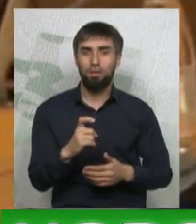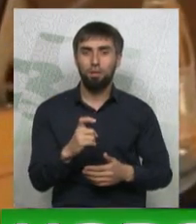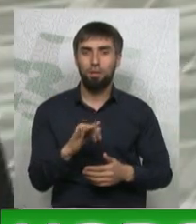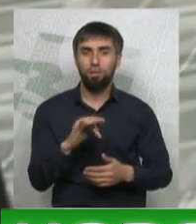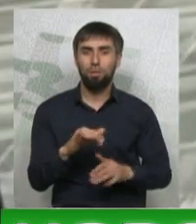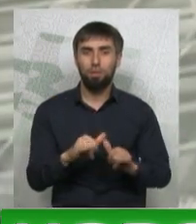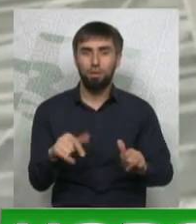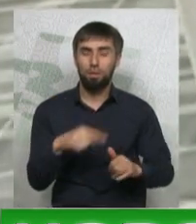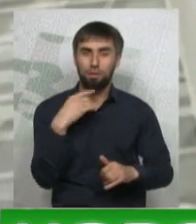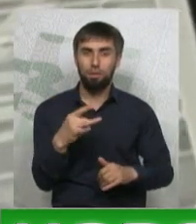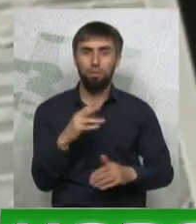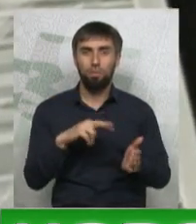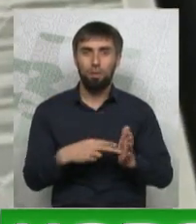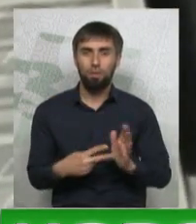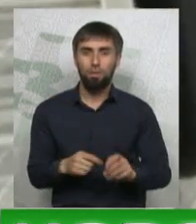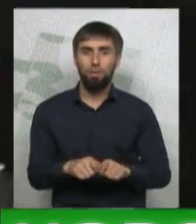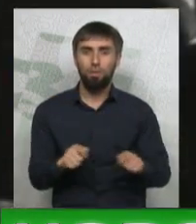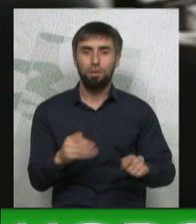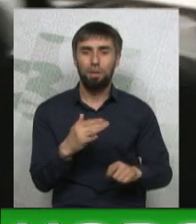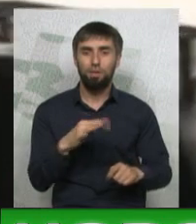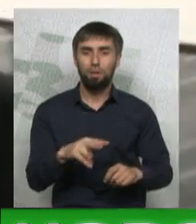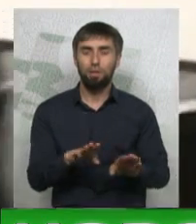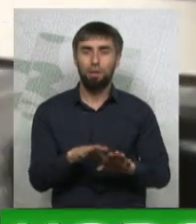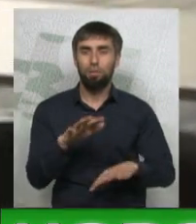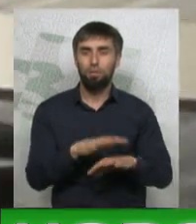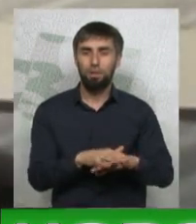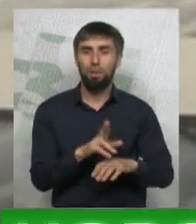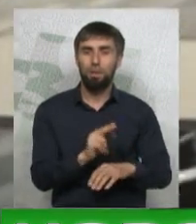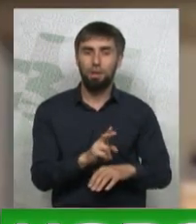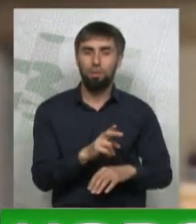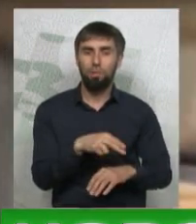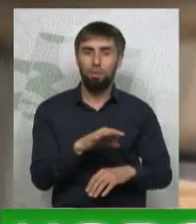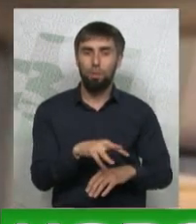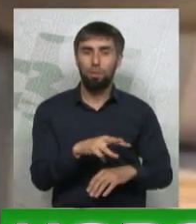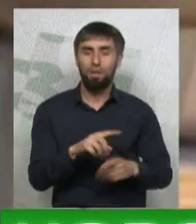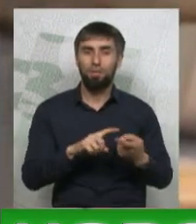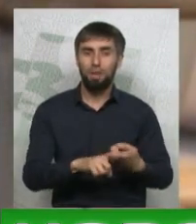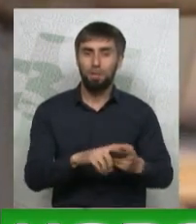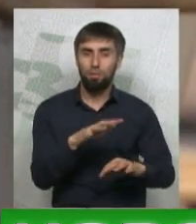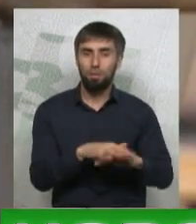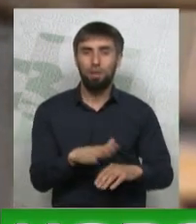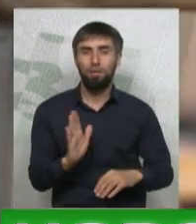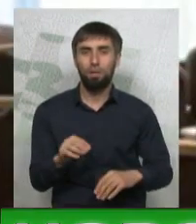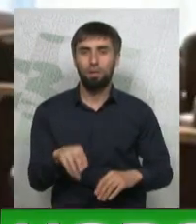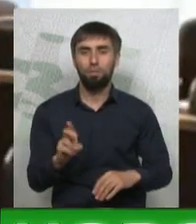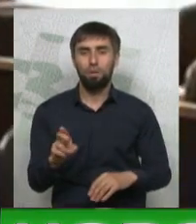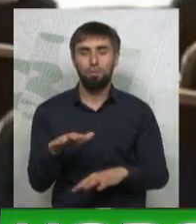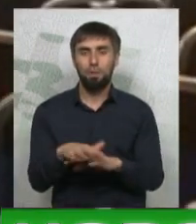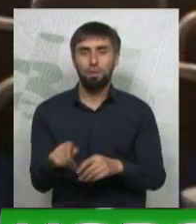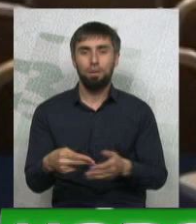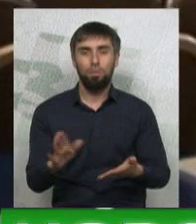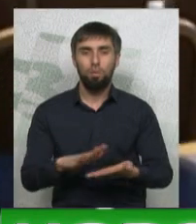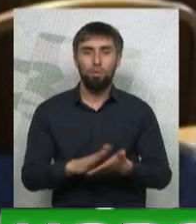развития. В этом году в республике планируется открытие филиалов таких банков, как Промсвязьбанк и ВТБ. С ними планируется